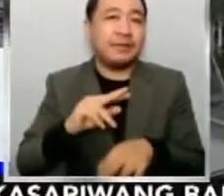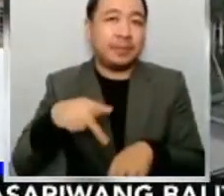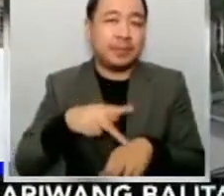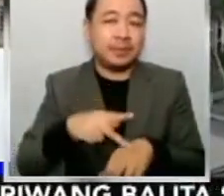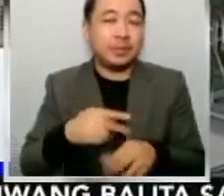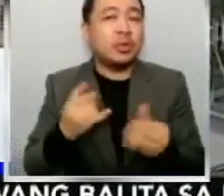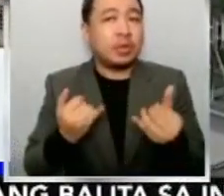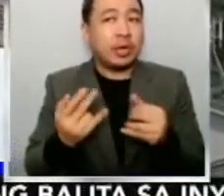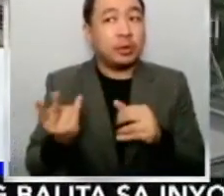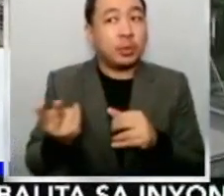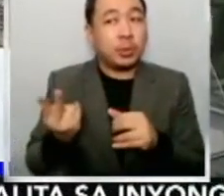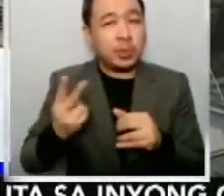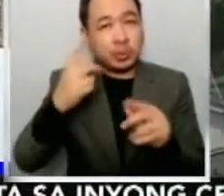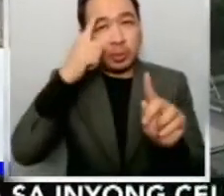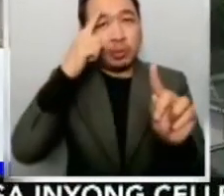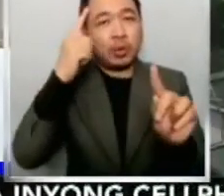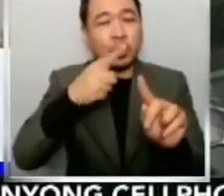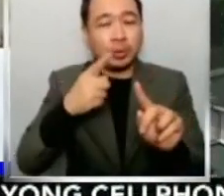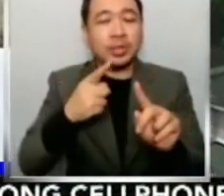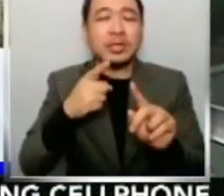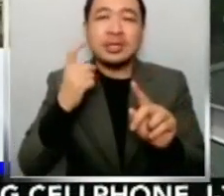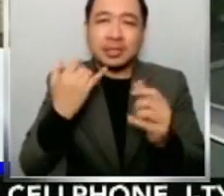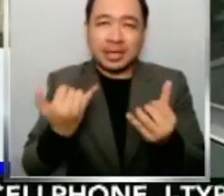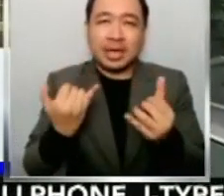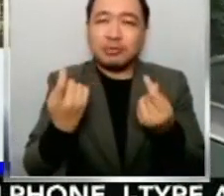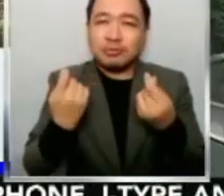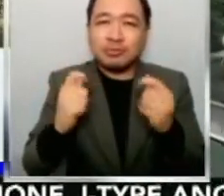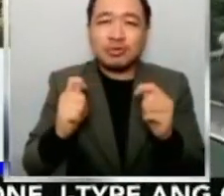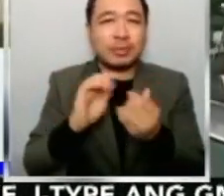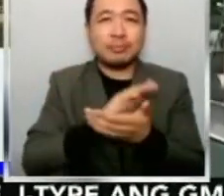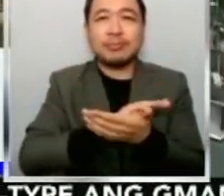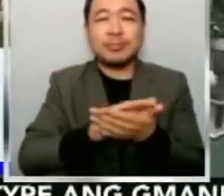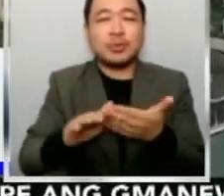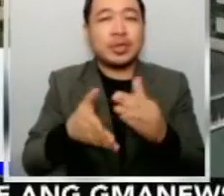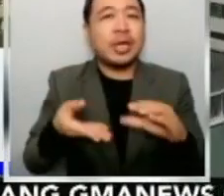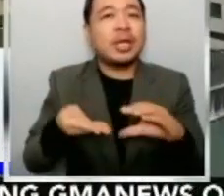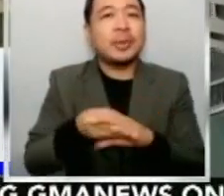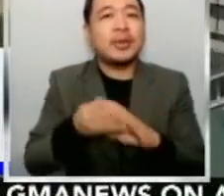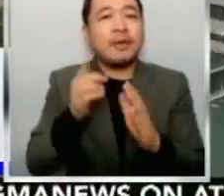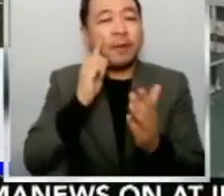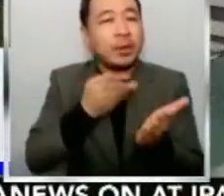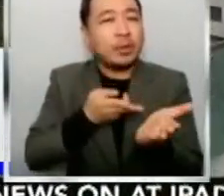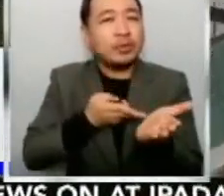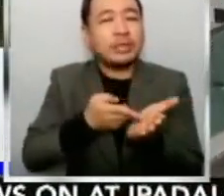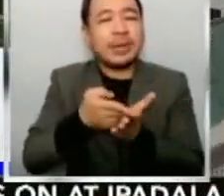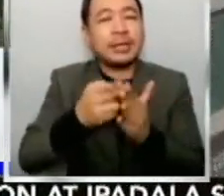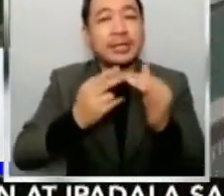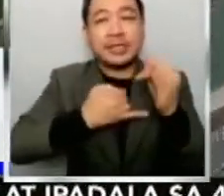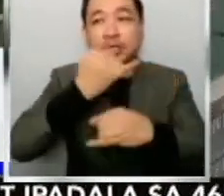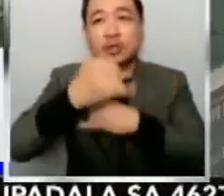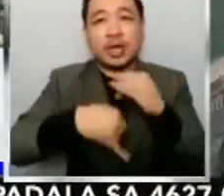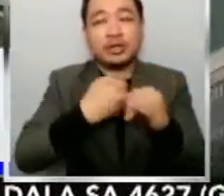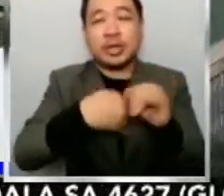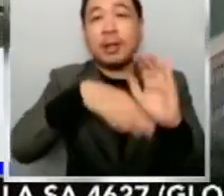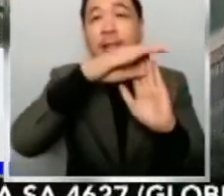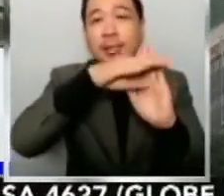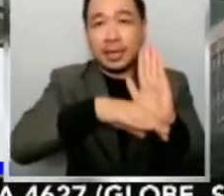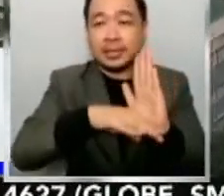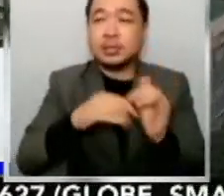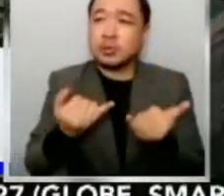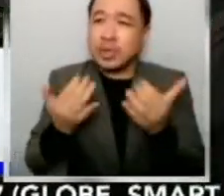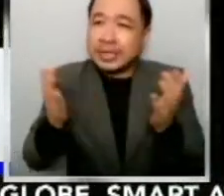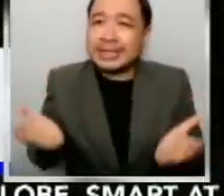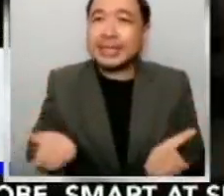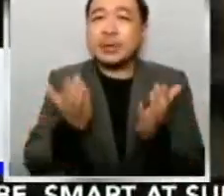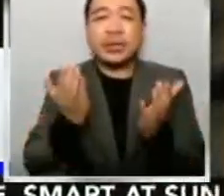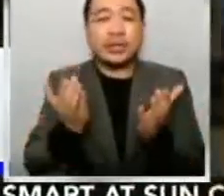sa Corruption Perceptions Index ng Transparency International para mahikayat ang mga foreign investor na maglagak ng negosyo sa